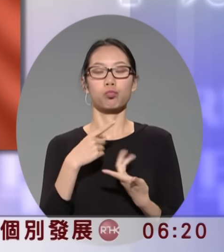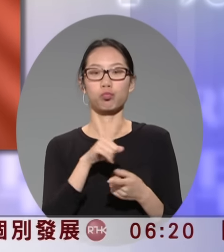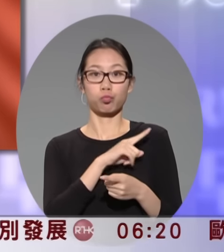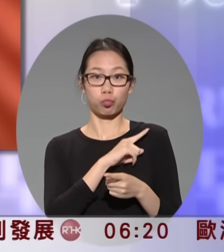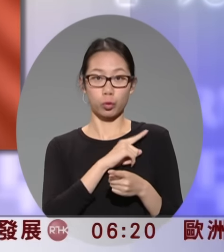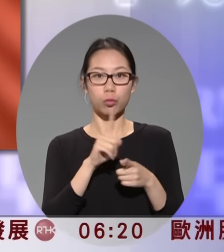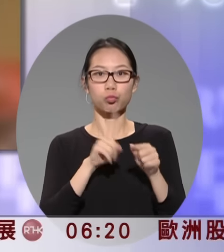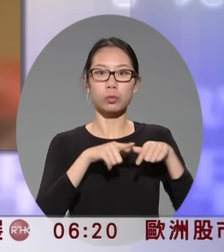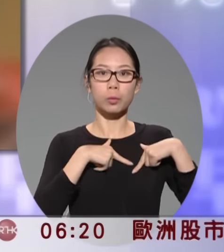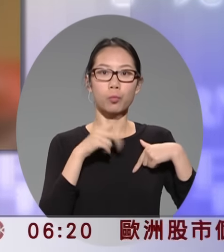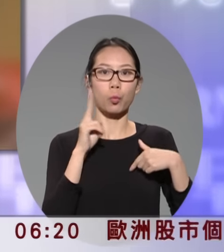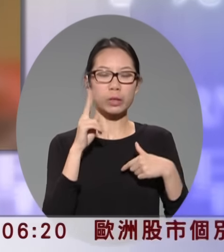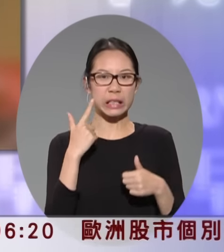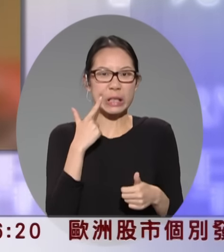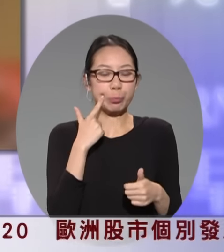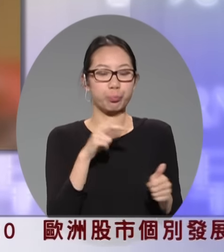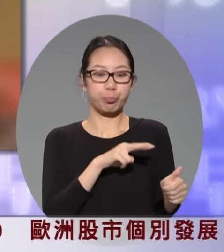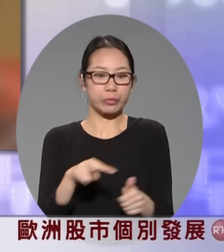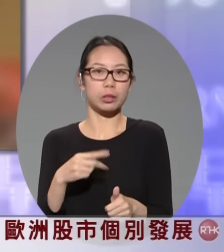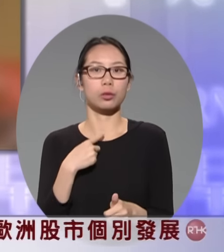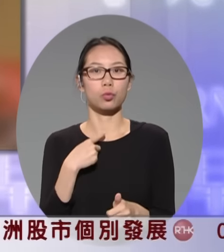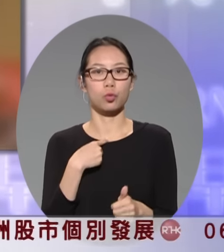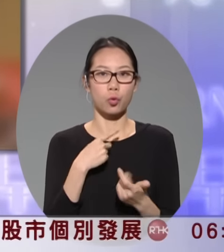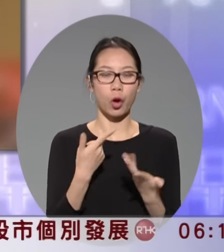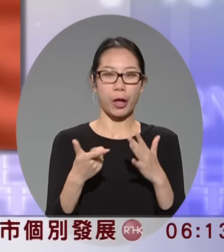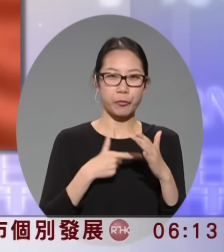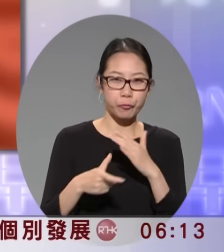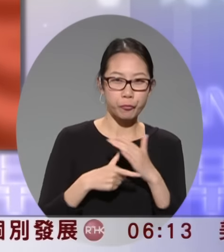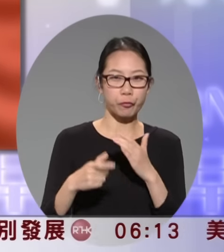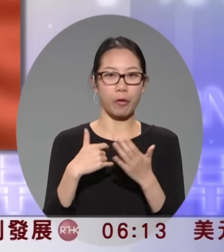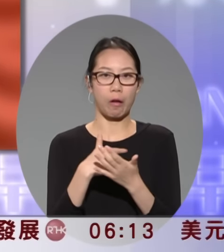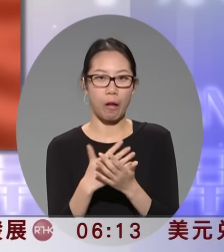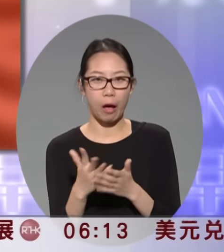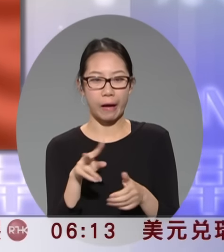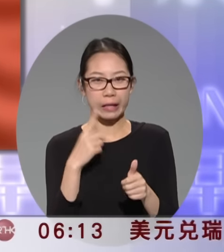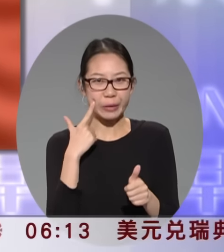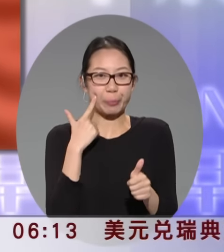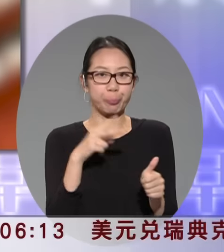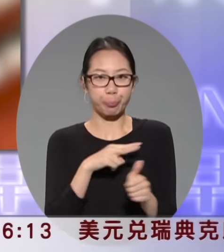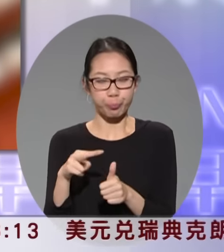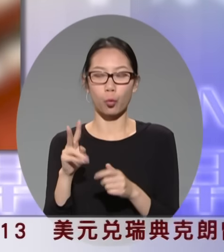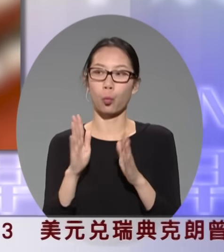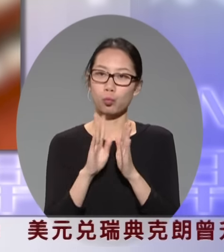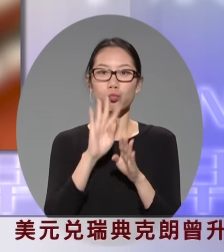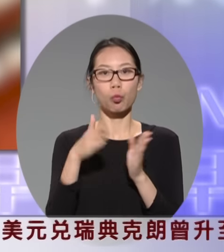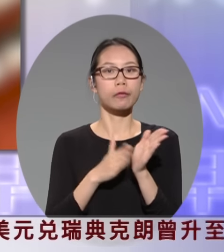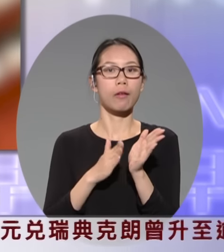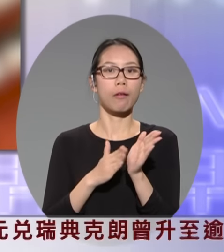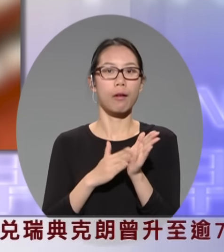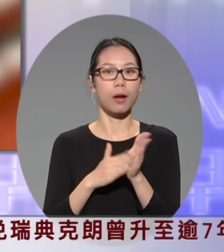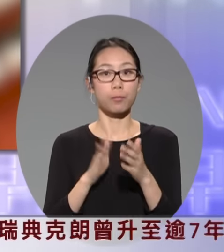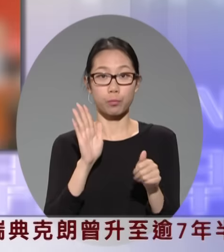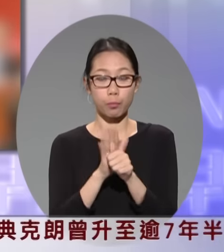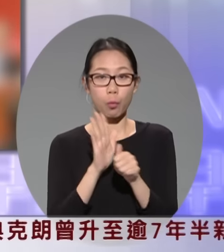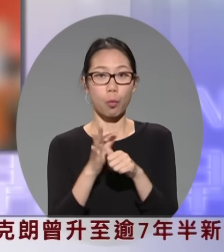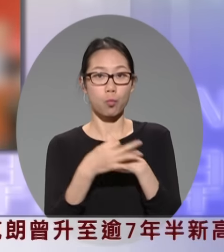全面從嚴治黨，嚴厲懲治腐敗，贏得黨心民心，為開創黨和國家事業新